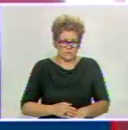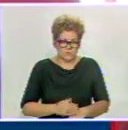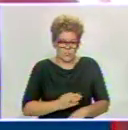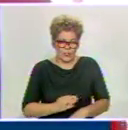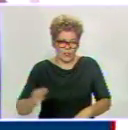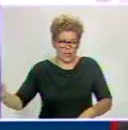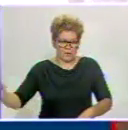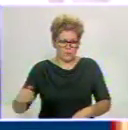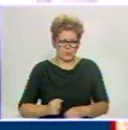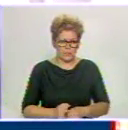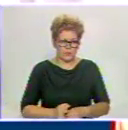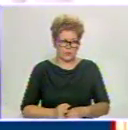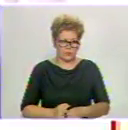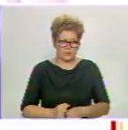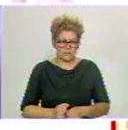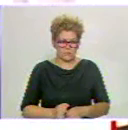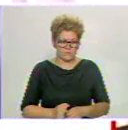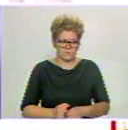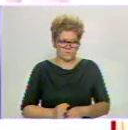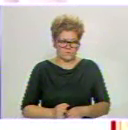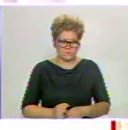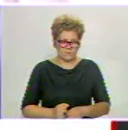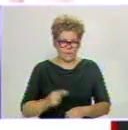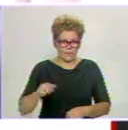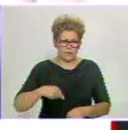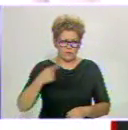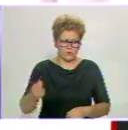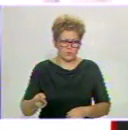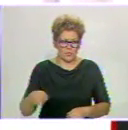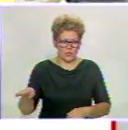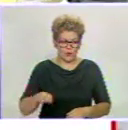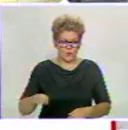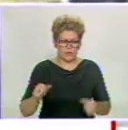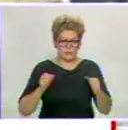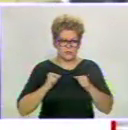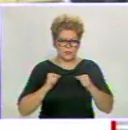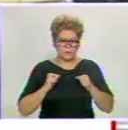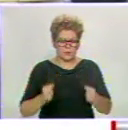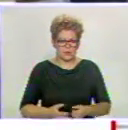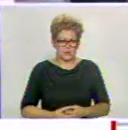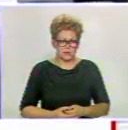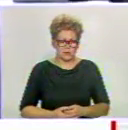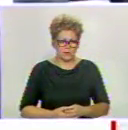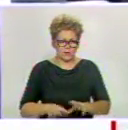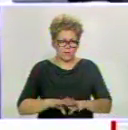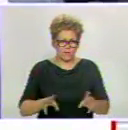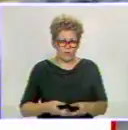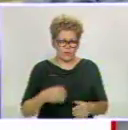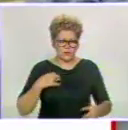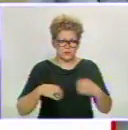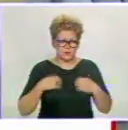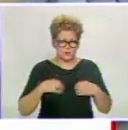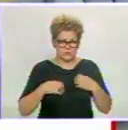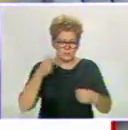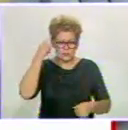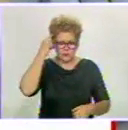împins probabil și probabil din izbitura aceea. După aceea copilul cred că s-a speriat foarte tare. Părinții sunt revoltați și cred că